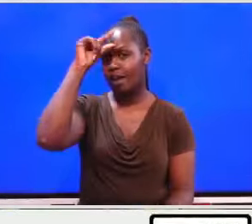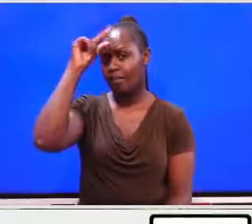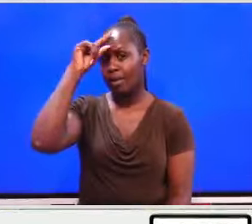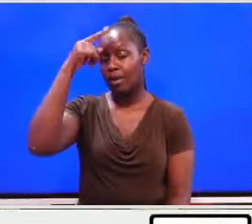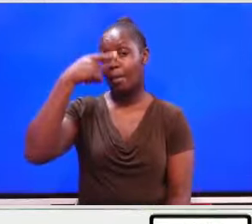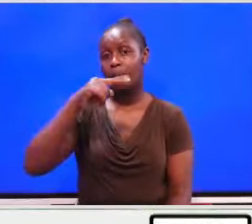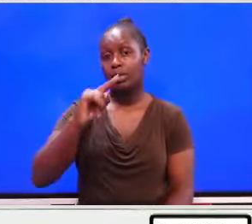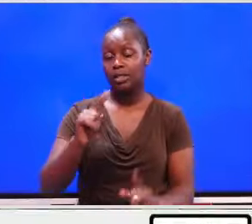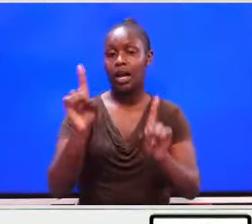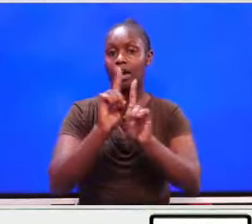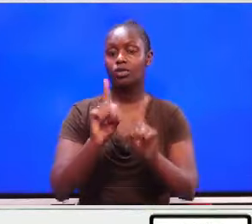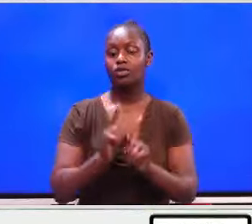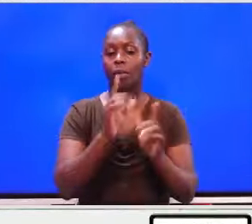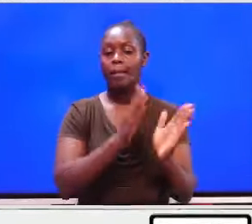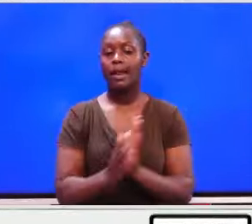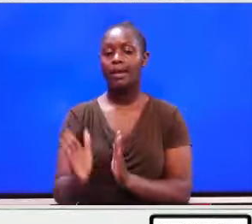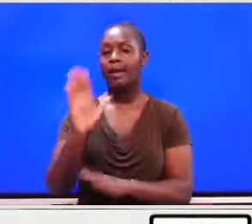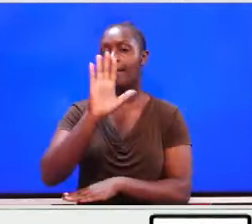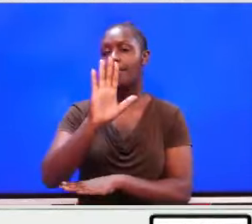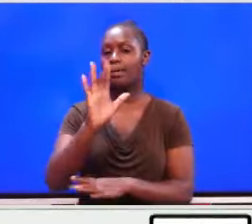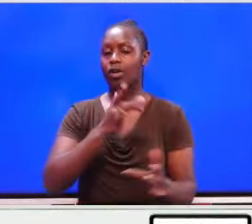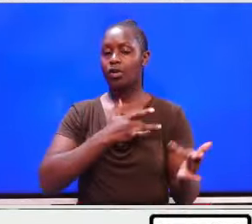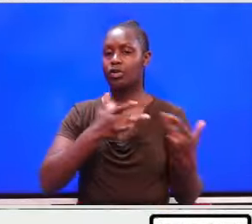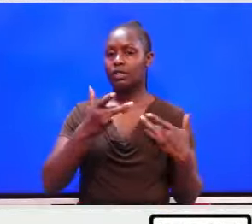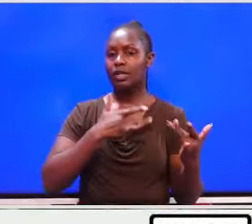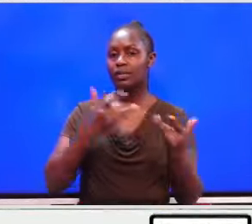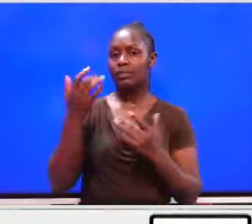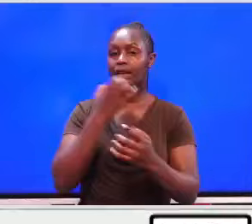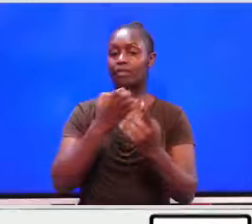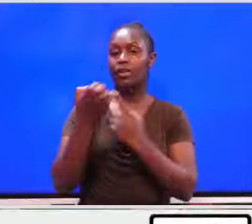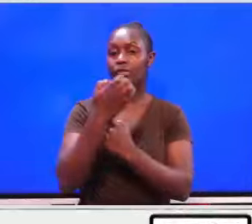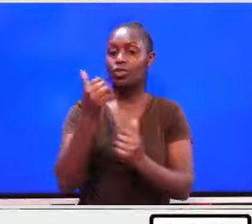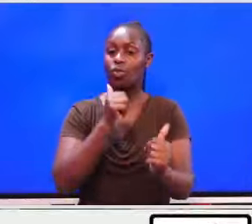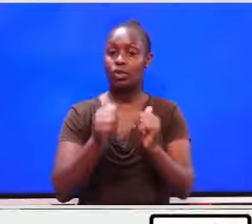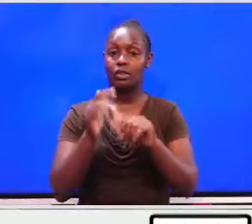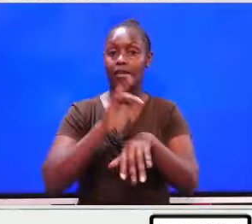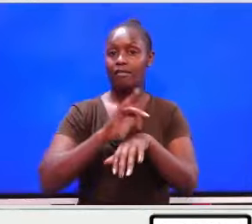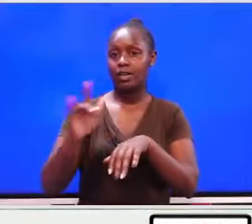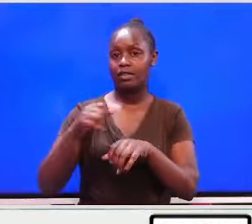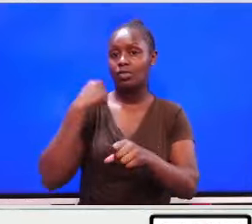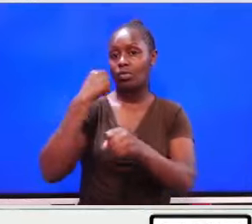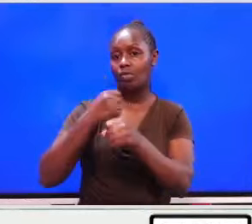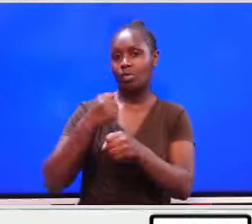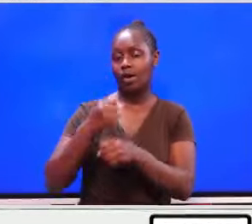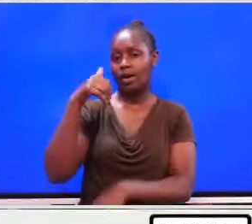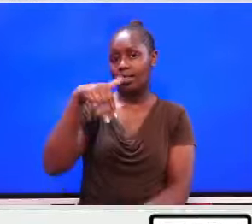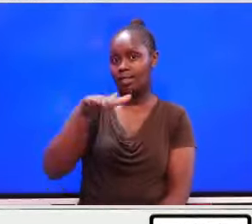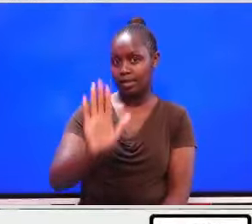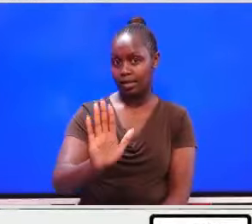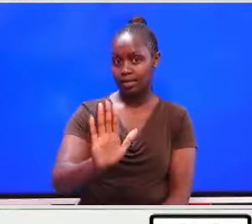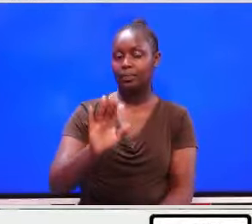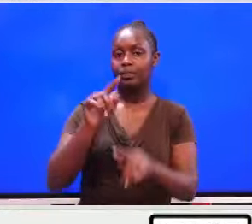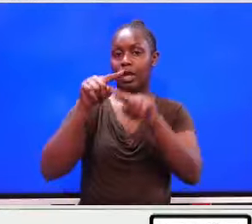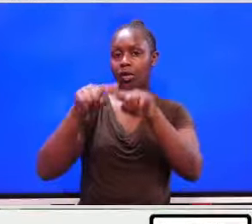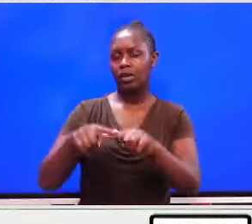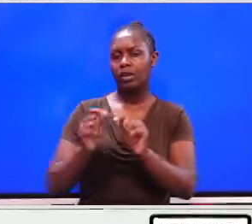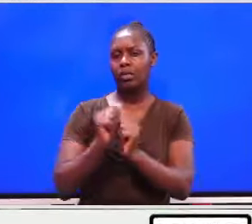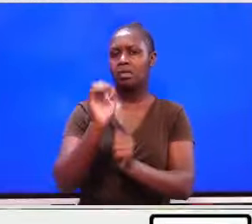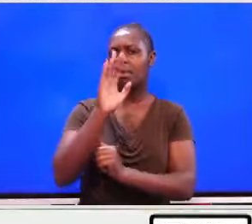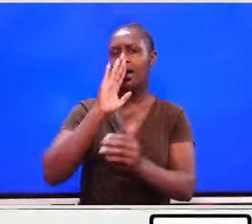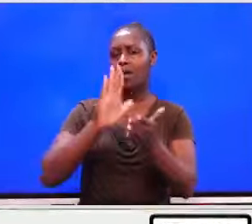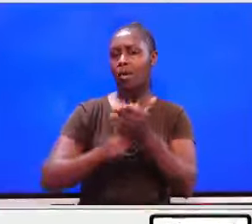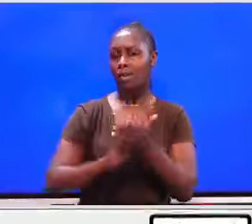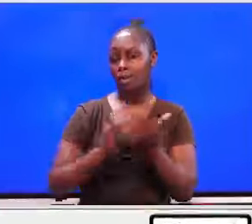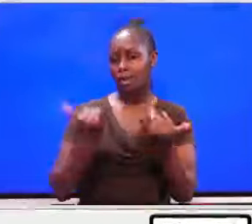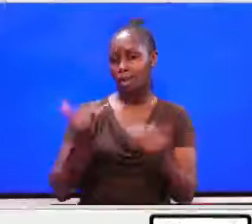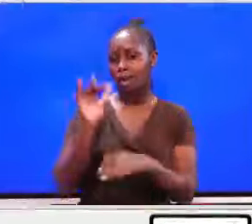katika utekelezaji wao wa kibiashara na mazingira ya kazi inayoathiri utendaji wao wa kazi. Kutokana na hotuba yake, Naibu Rais ameomba serikali ya